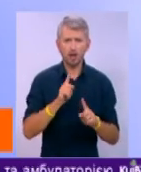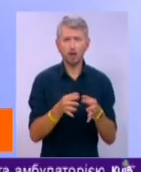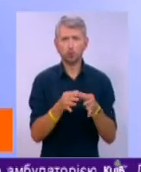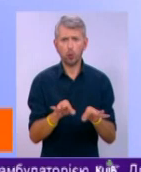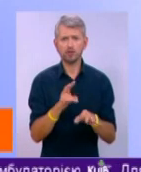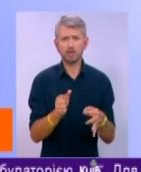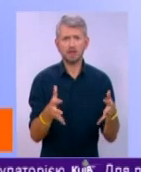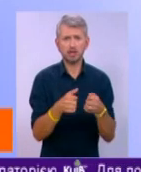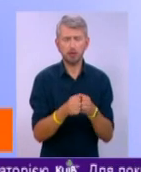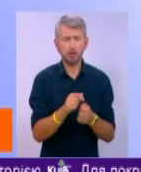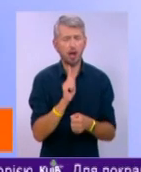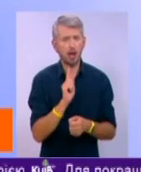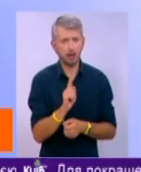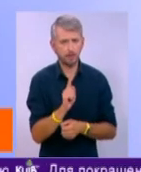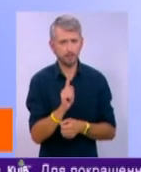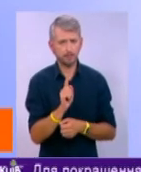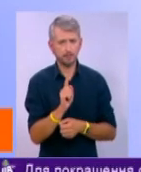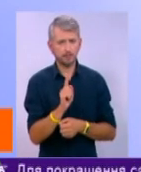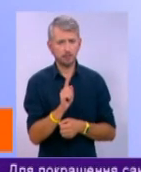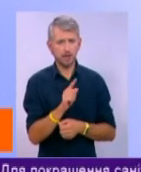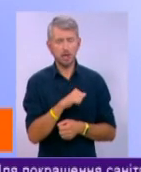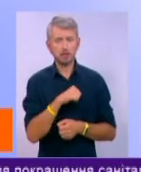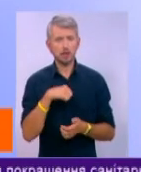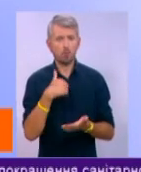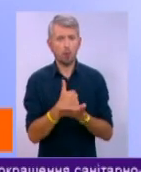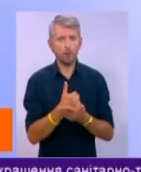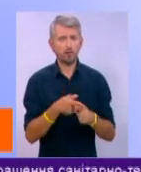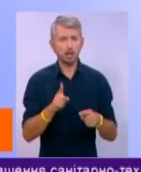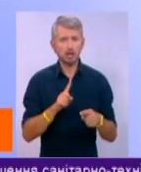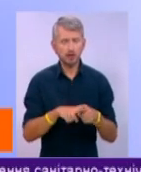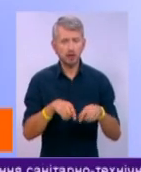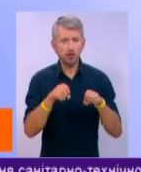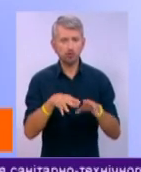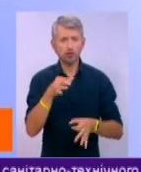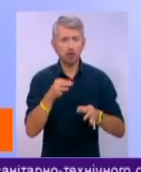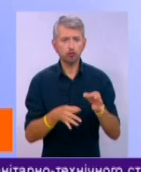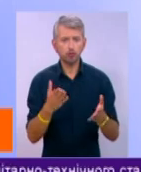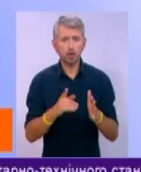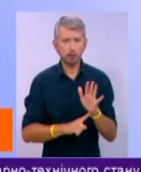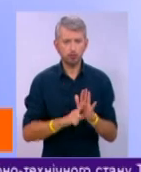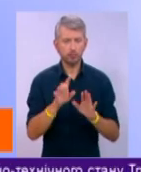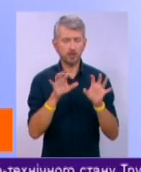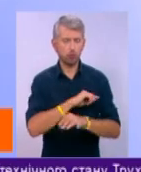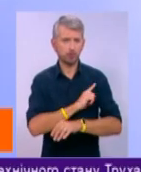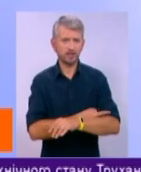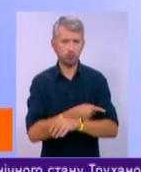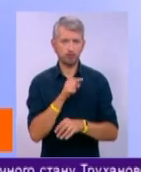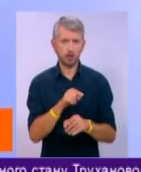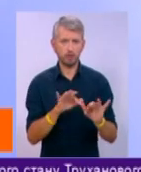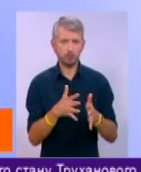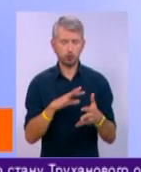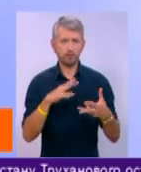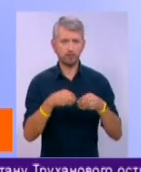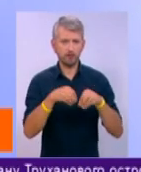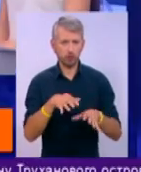на затримання. Але саме головне – це рішення суду, яке вступило в законну силу, у даному випадку вирок